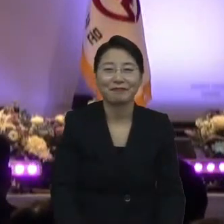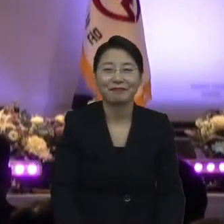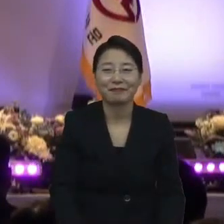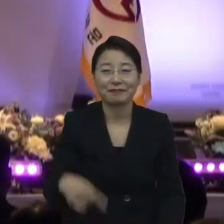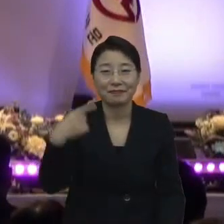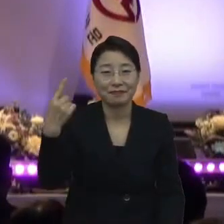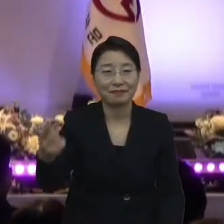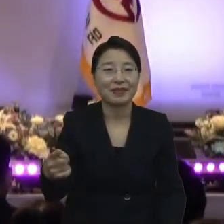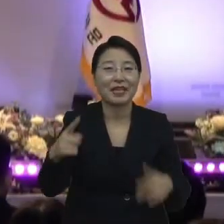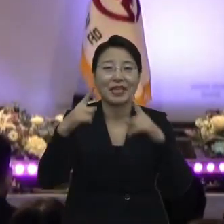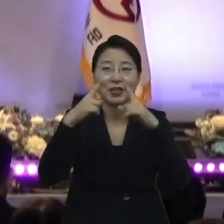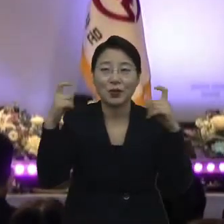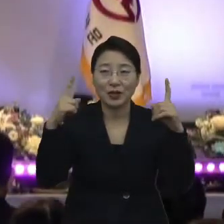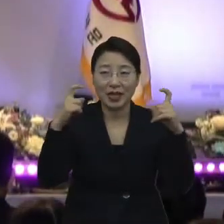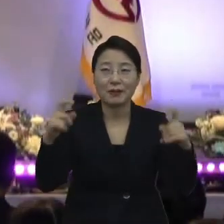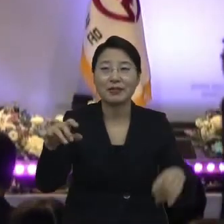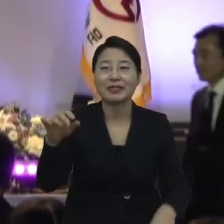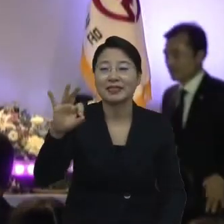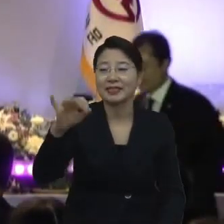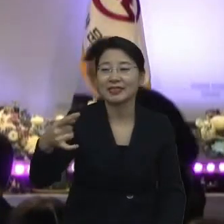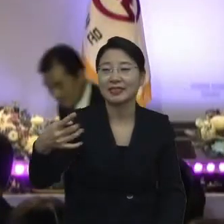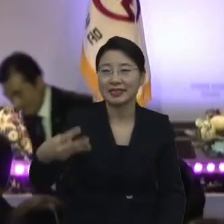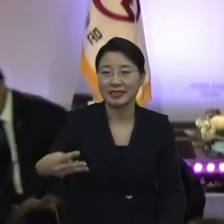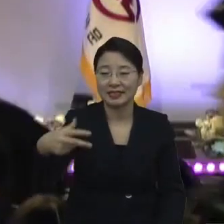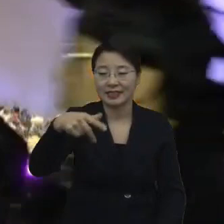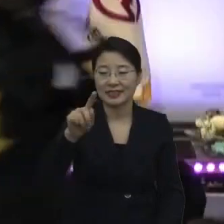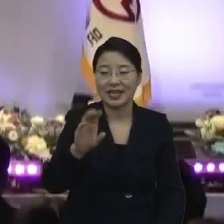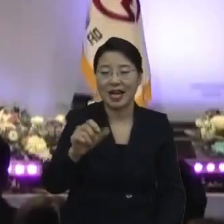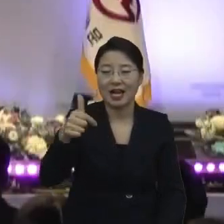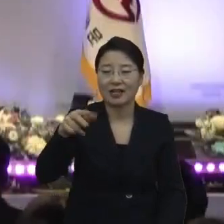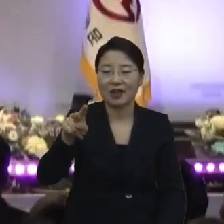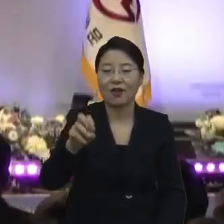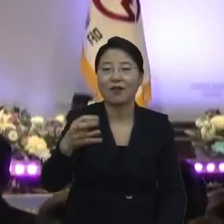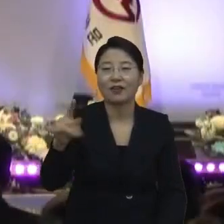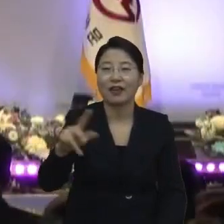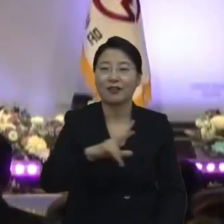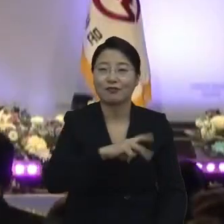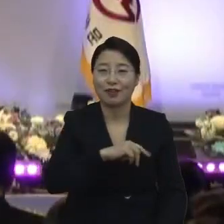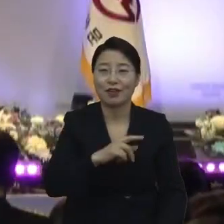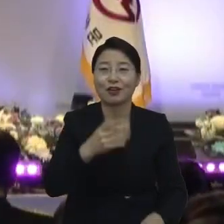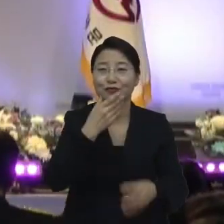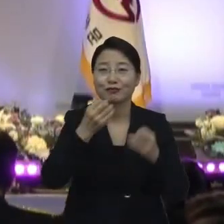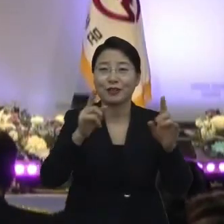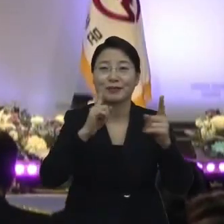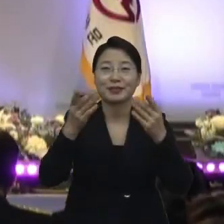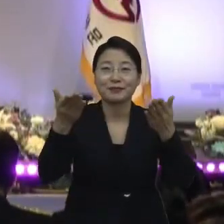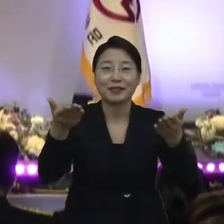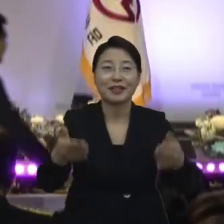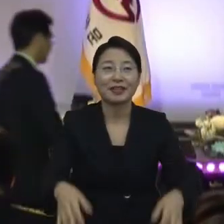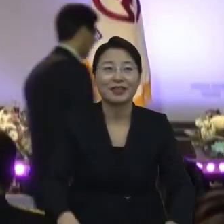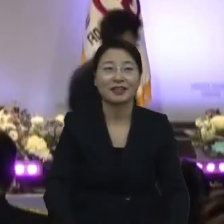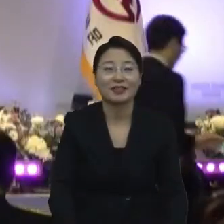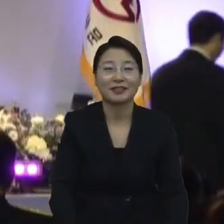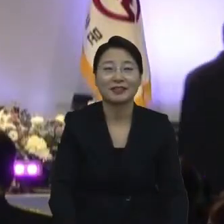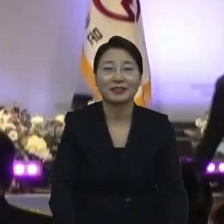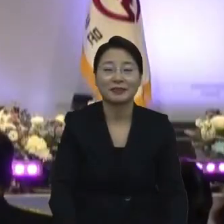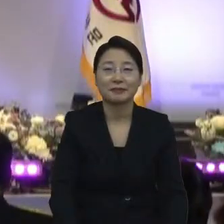다음은 동대문 을 장경태 국회의원님의 축사가 있겠습니다. 큰 박수로 맞아주시면